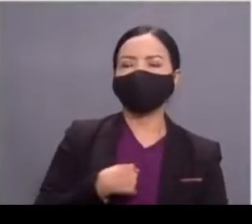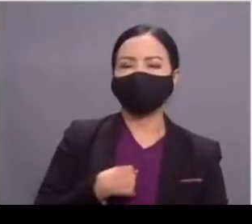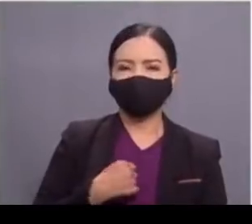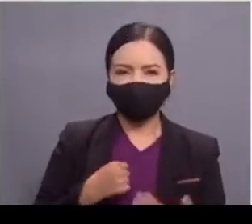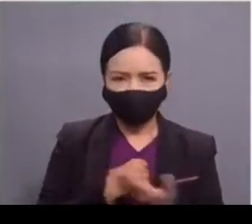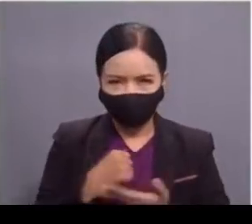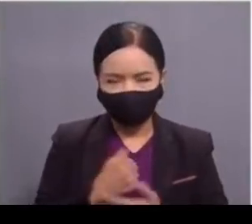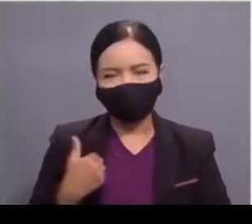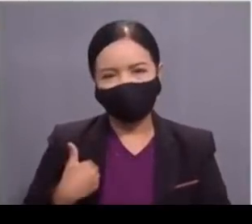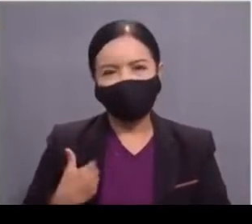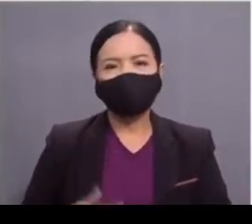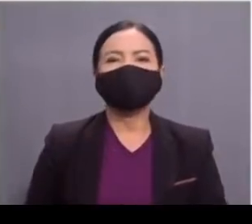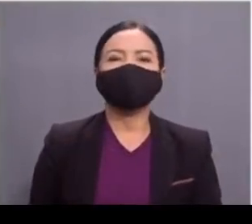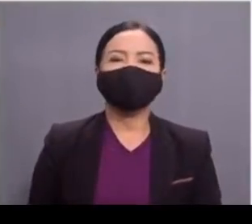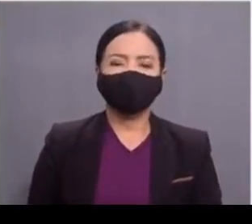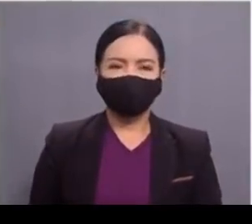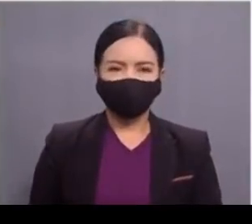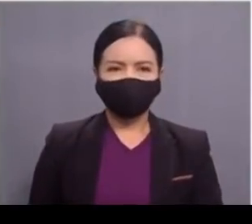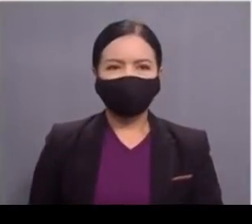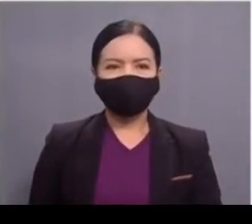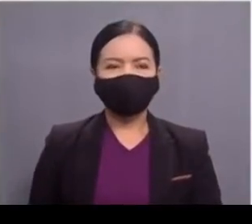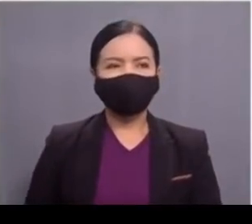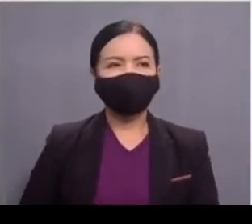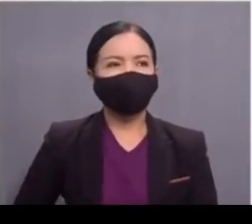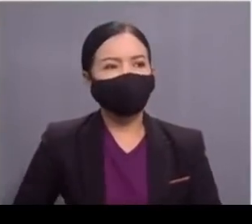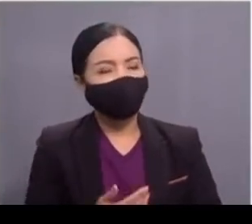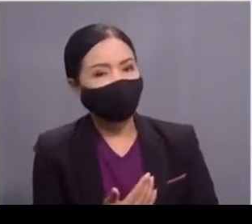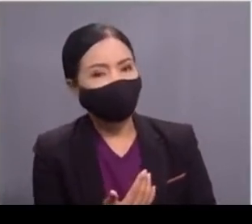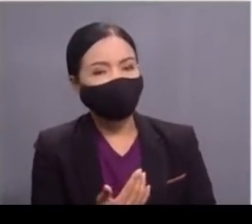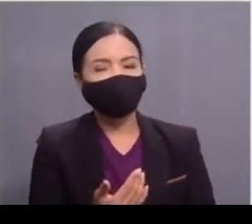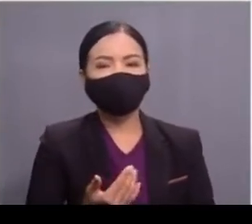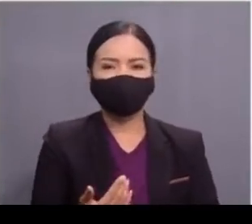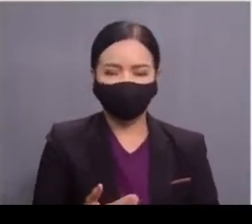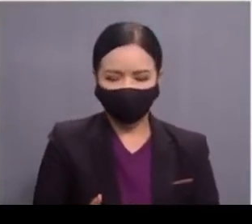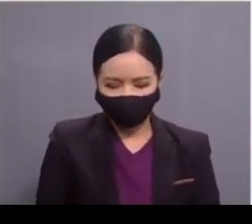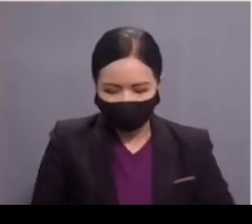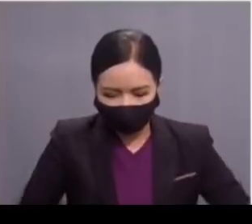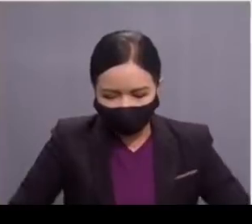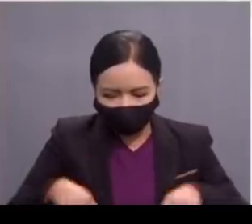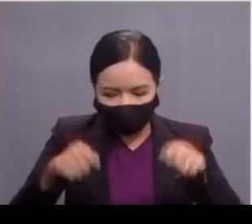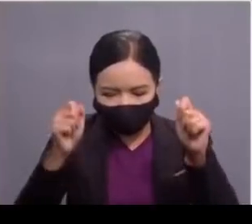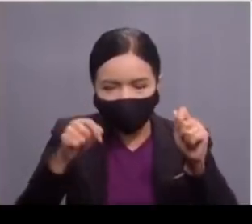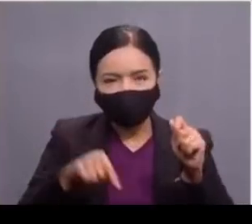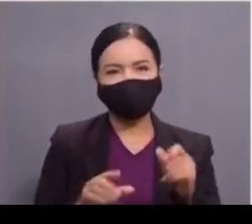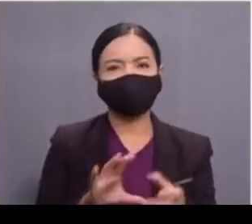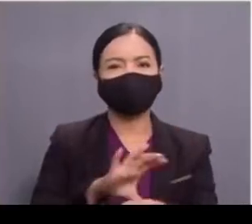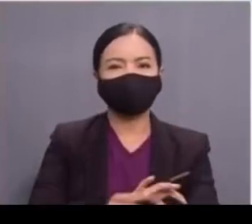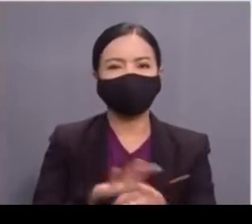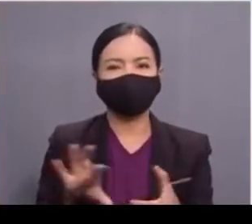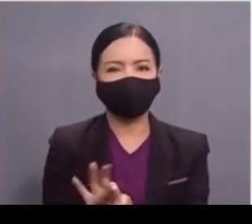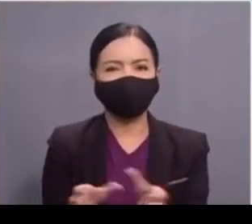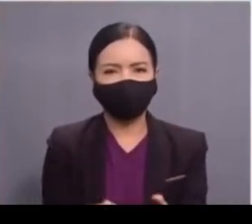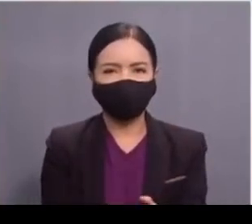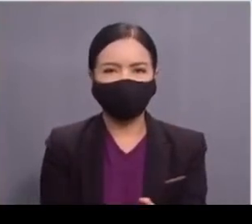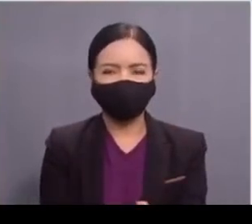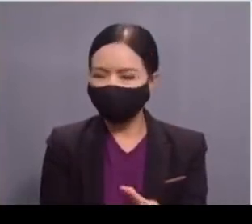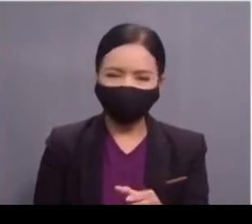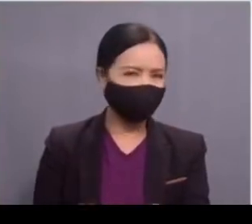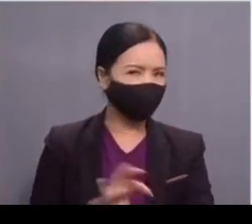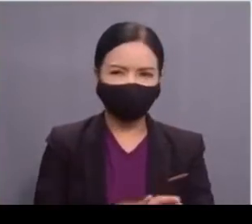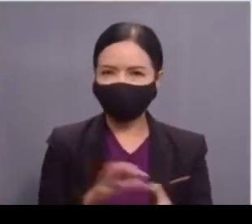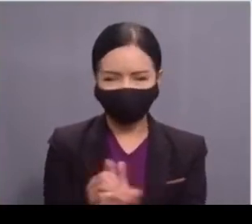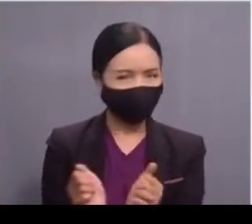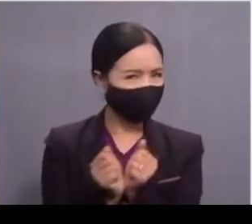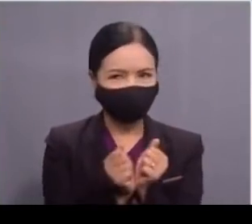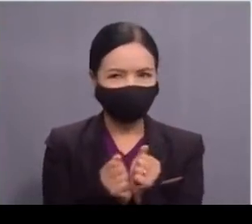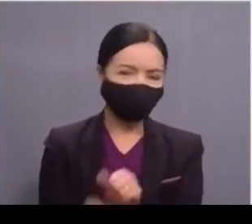ตระกูลนกแล้วกัน ใช่ก็จะเชื่อใจเลยปรากฏว่าคราวนี้เปิดมาเป็นกุญแจมือค่ะตำรวจล็อกขึ้นรถไปเลยค่ะนำตัว